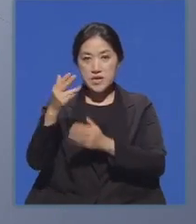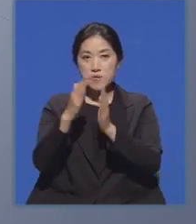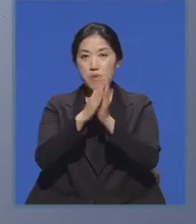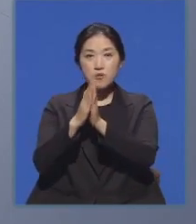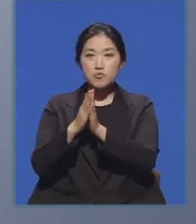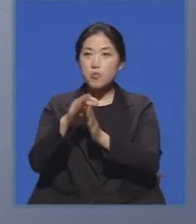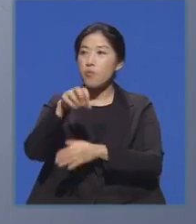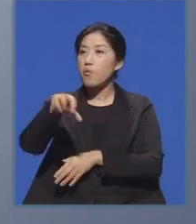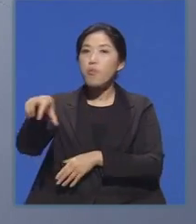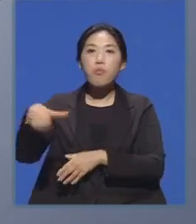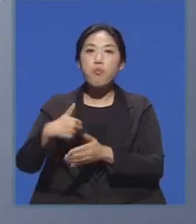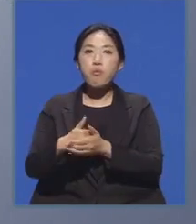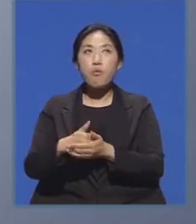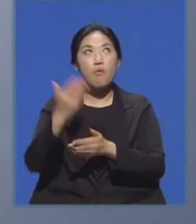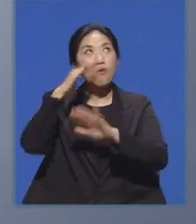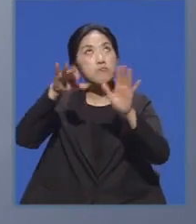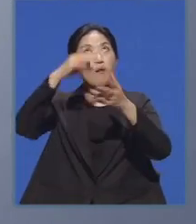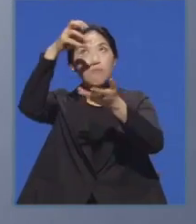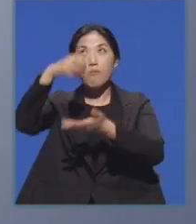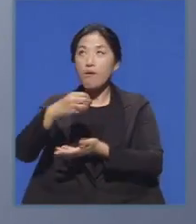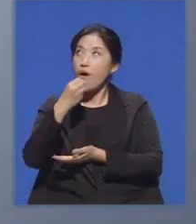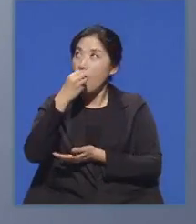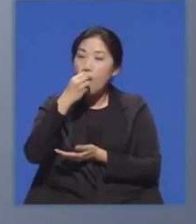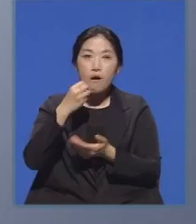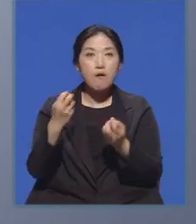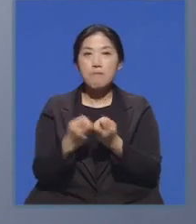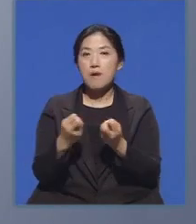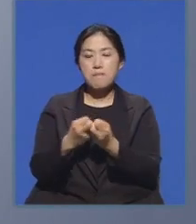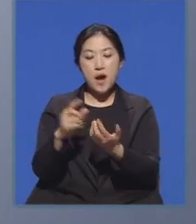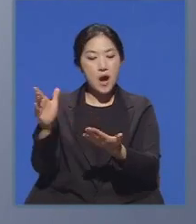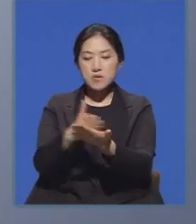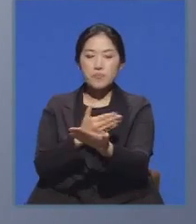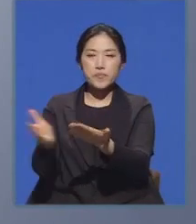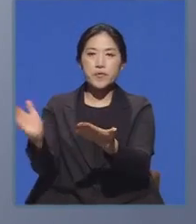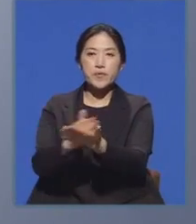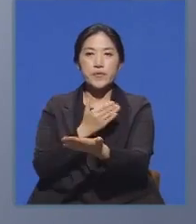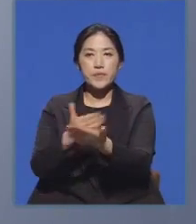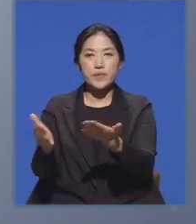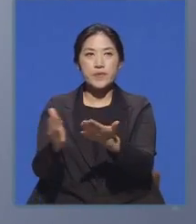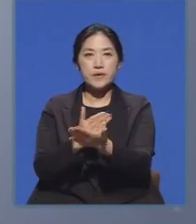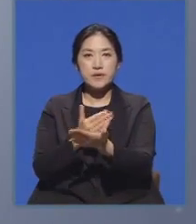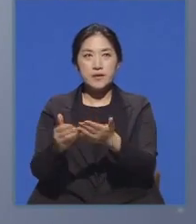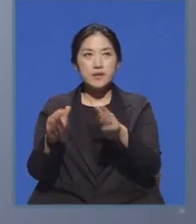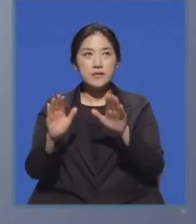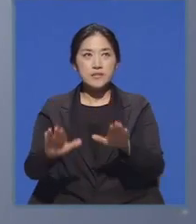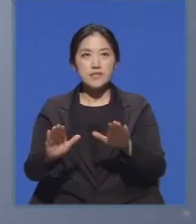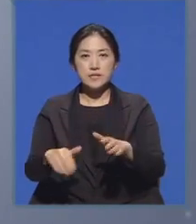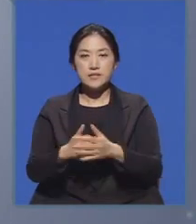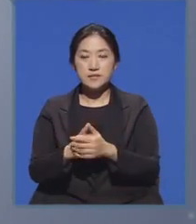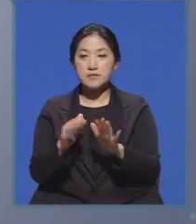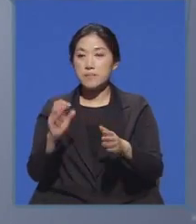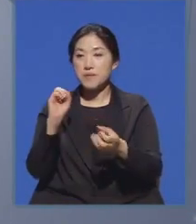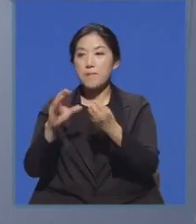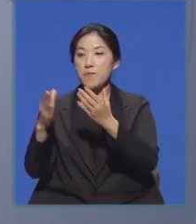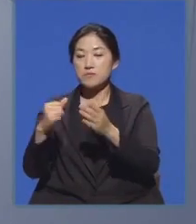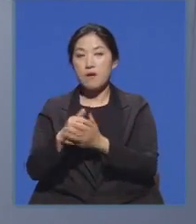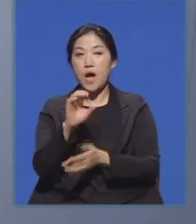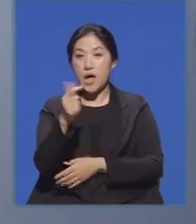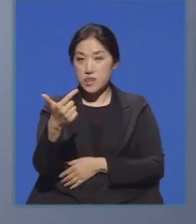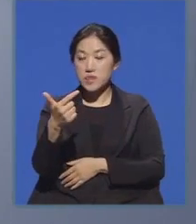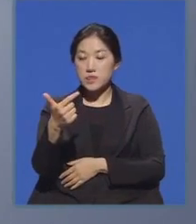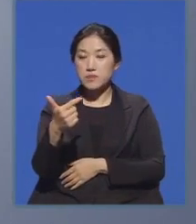원이 어디에서 뭐 하늘에서 떨어지는지 그 방법이 안 보여요. 안 후보님 말씀, 안 후보님